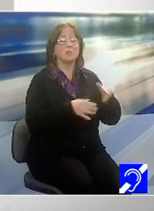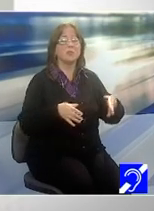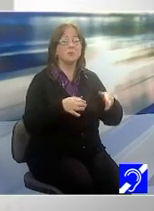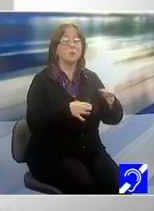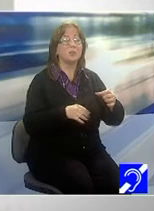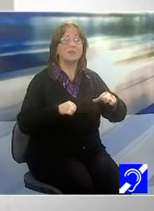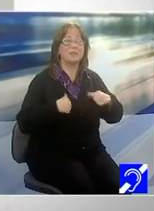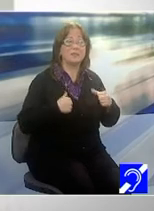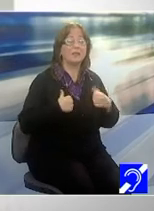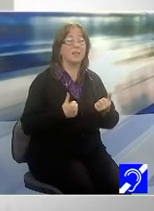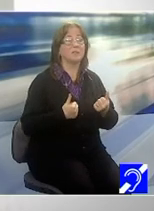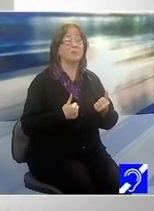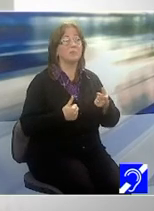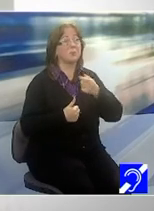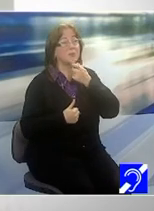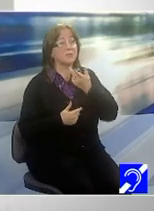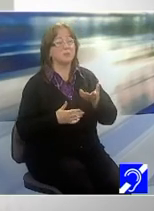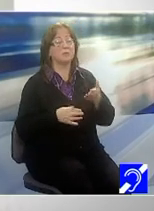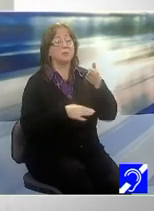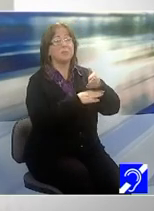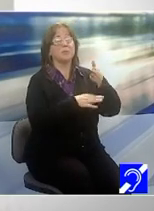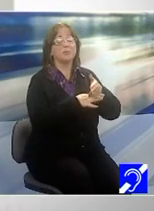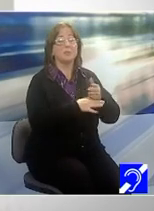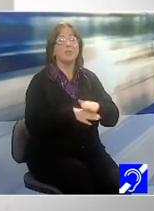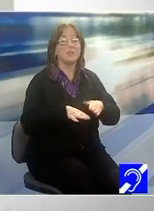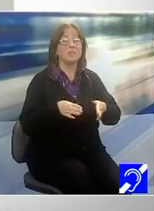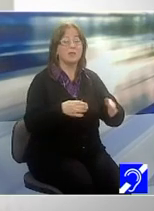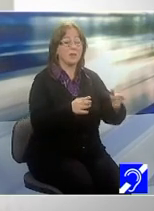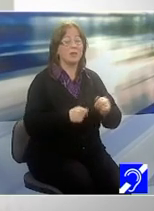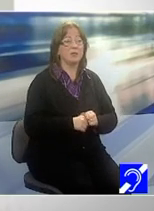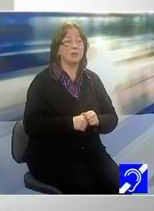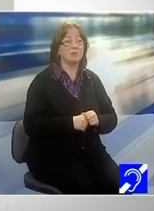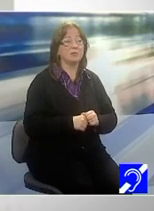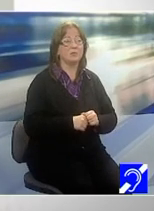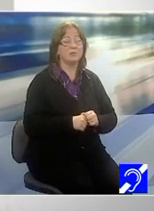voi, de exemplu la București sau la Cluj sau marile orașe, au ieșit în stradă oameni, să spunem, din